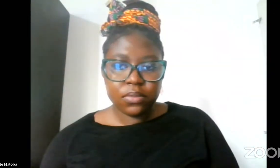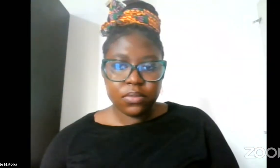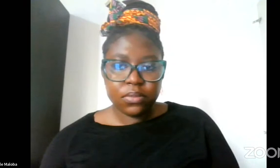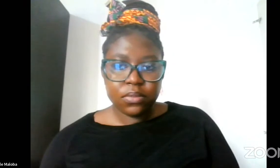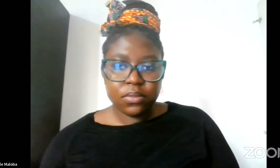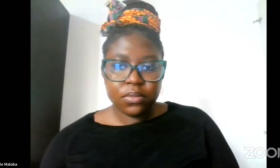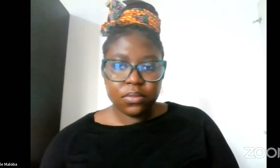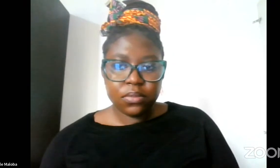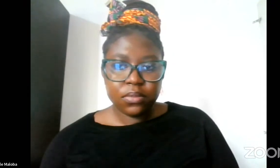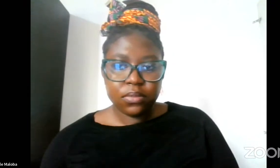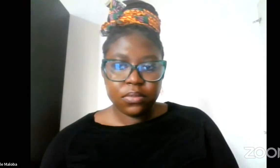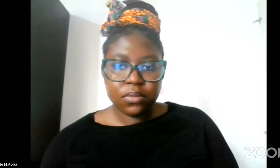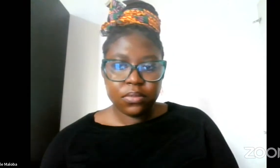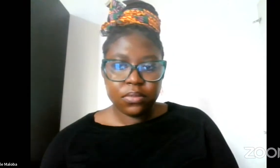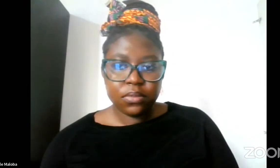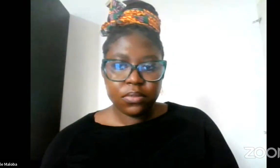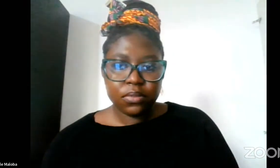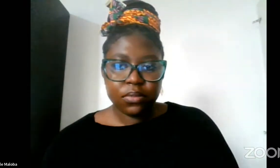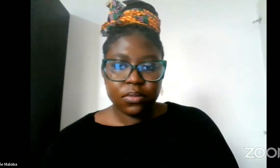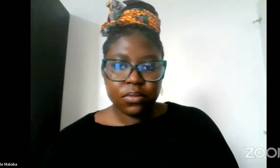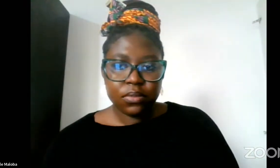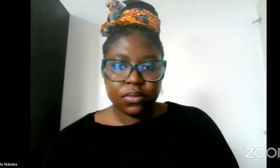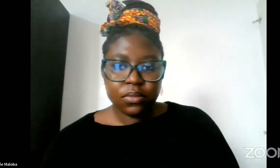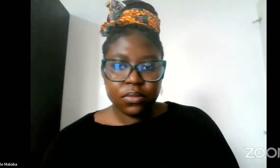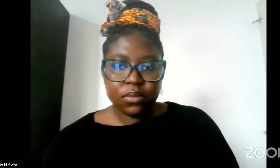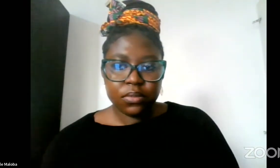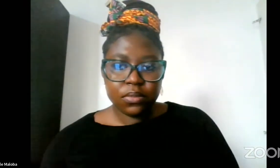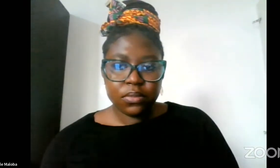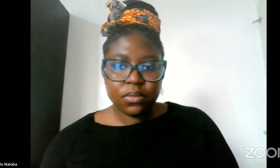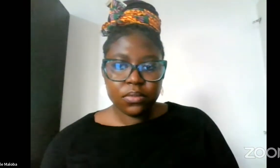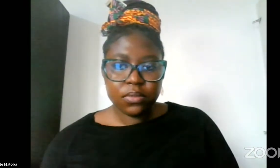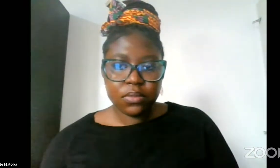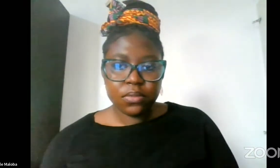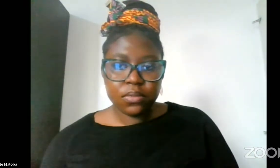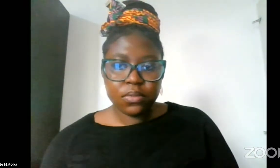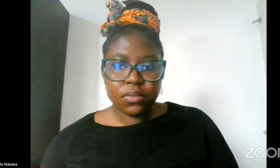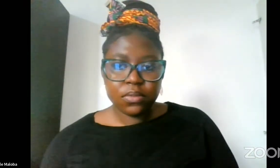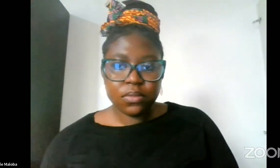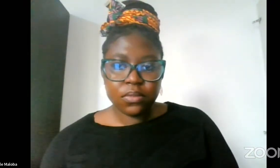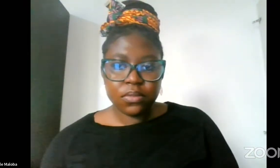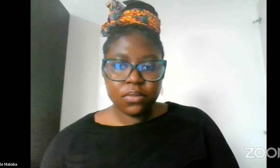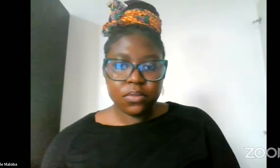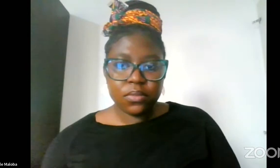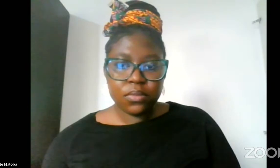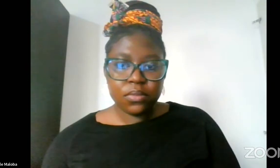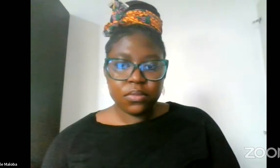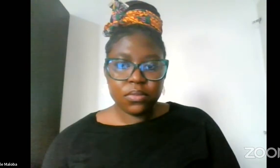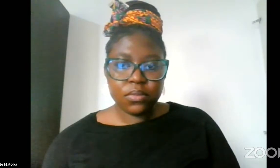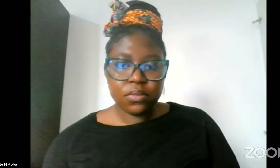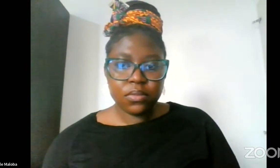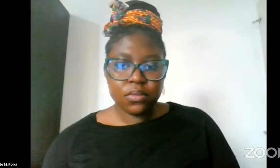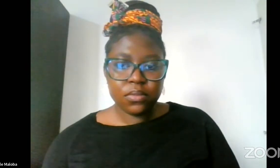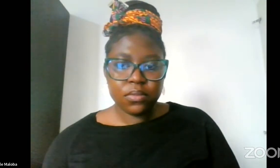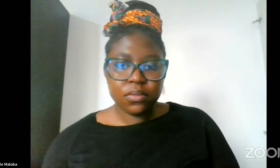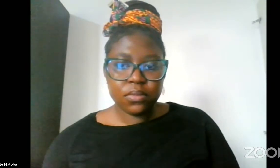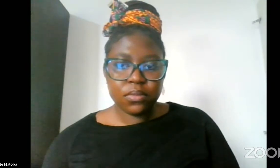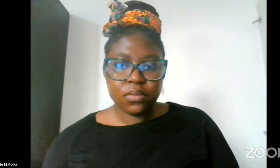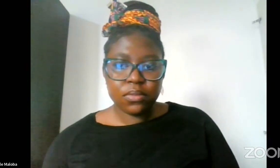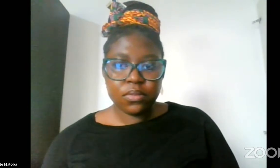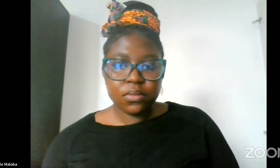à partir de ce qu'on appelle les systèmes de comptabilité nationale. Et le système de comptabilité nationale qui définit les